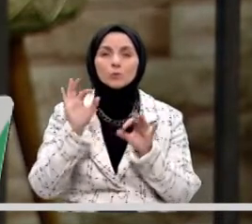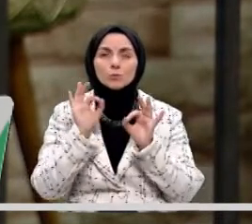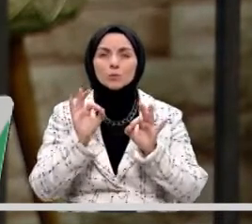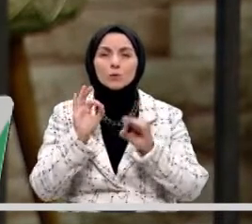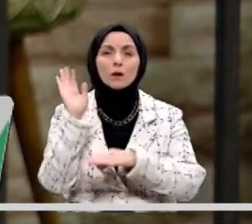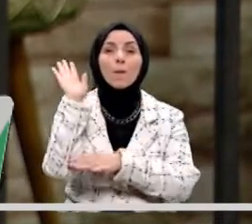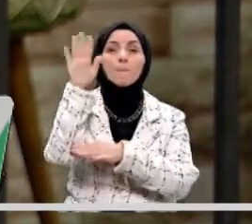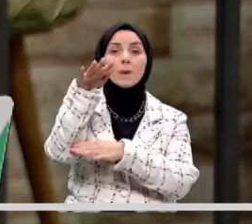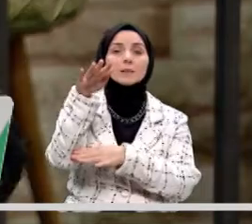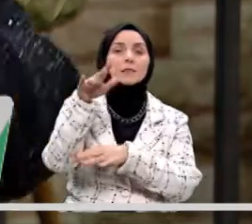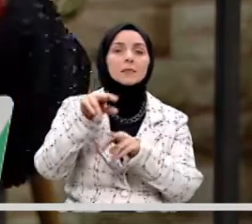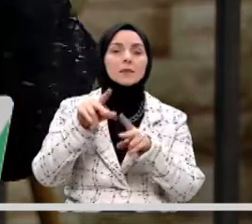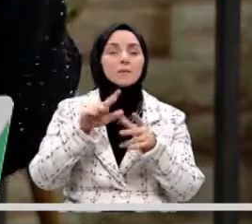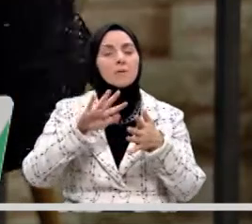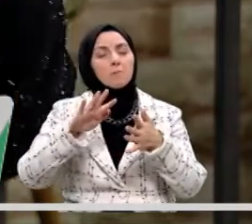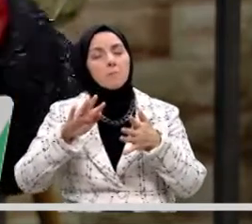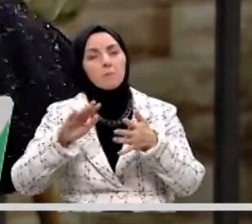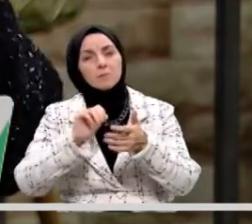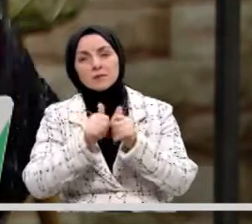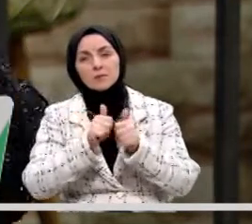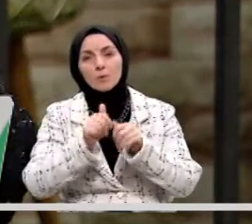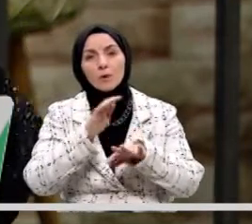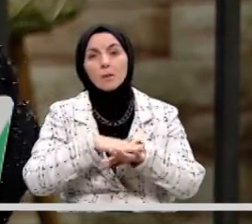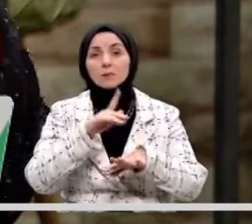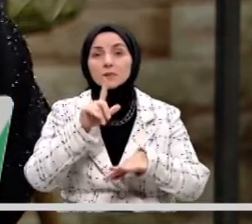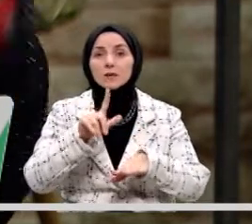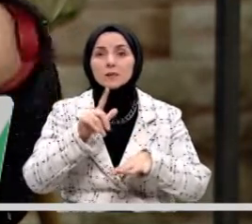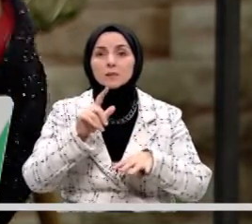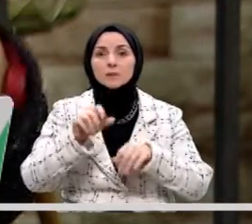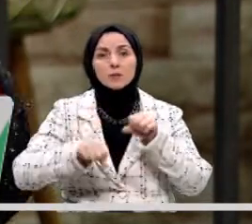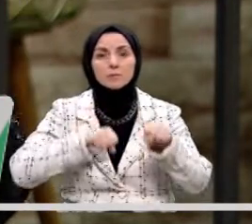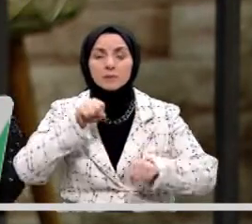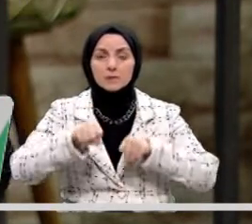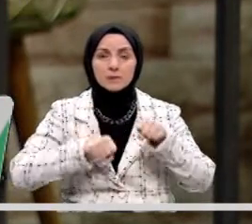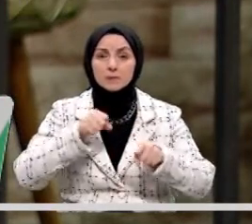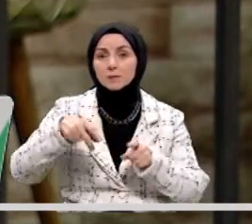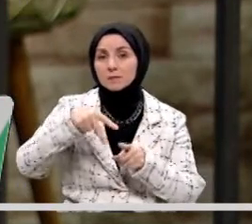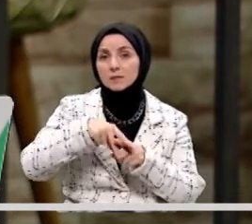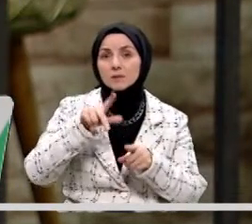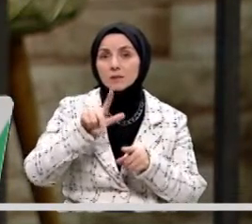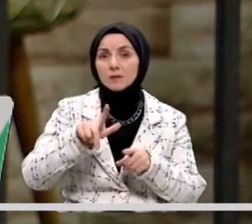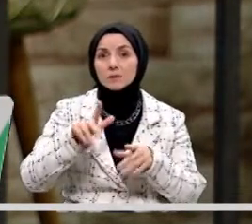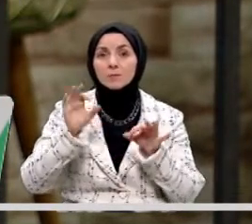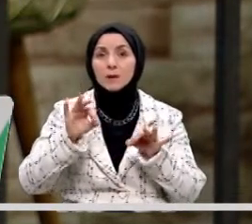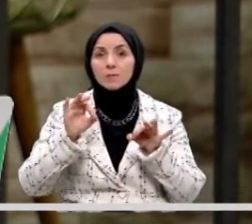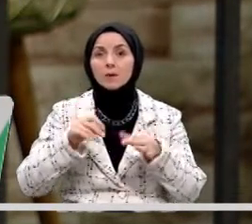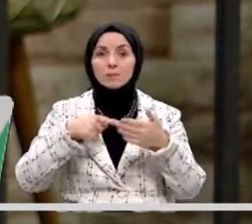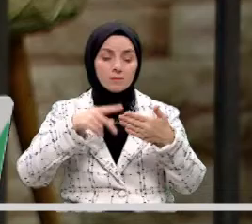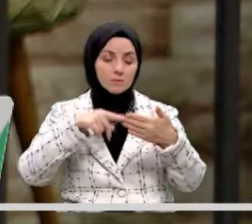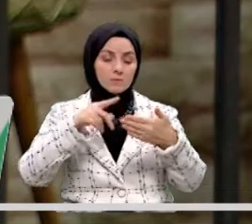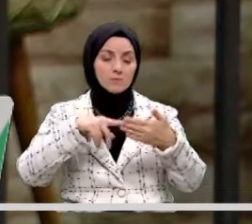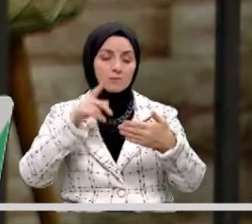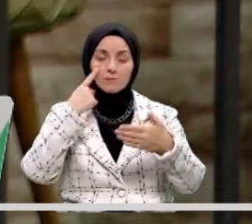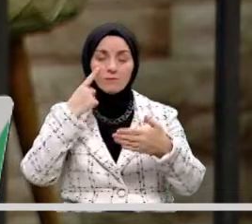mutlaka aktif bir spor enerji atacak atacak bisiklete binecek hafta sonu koşacak koşacak ekran önünden kaldıracak onu Sabahleyin